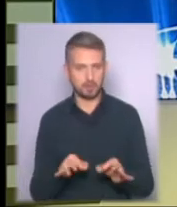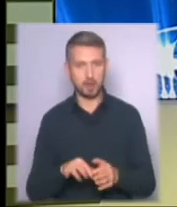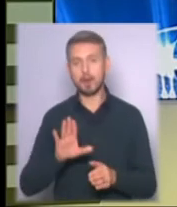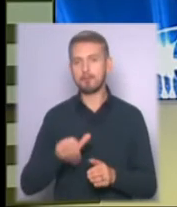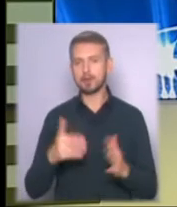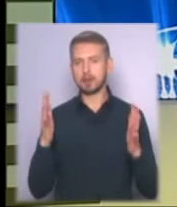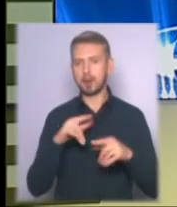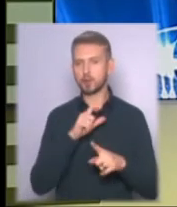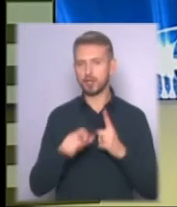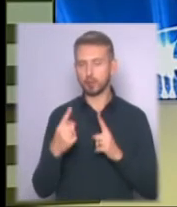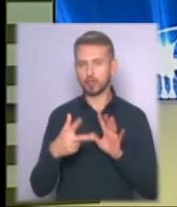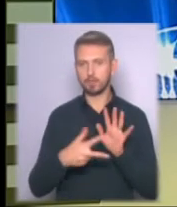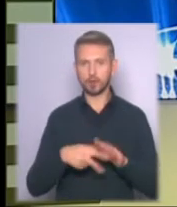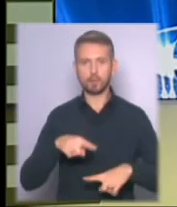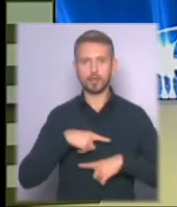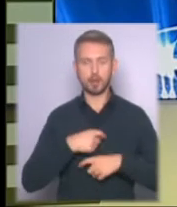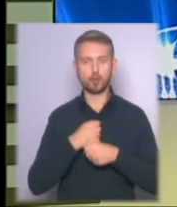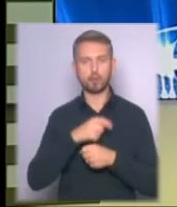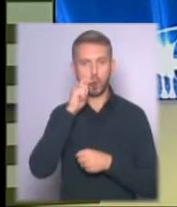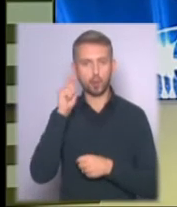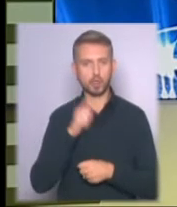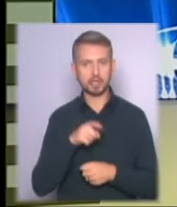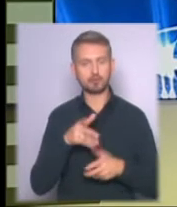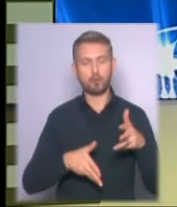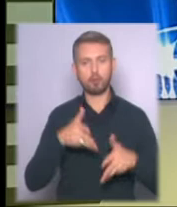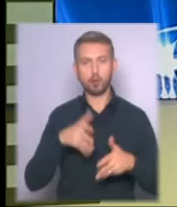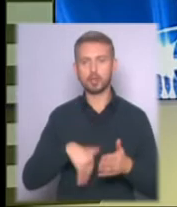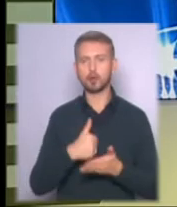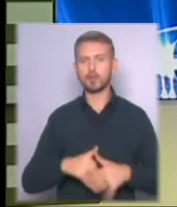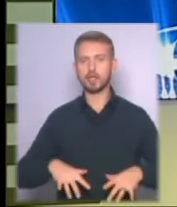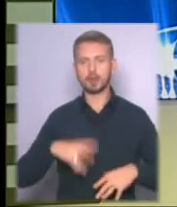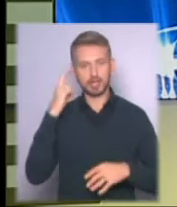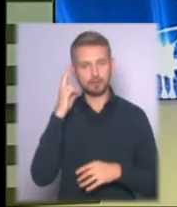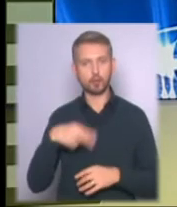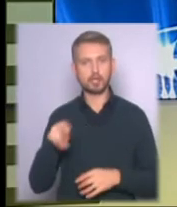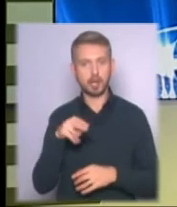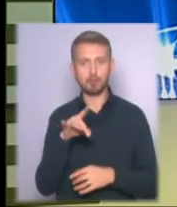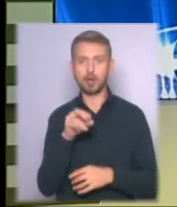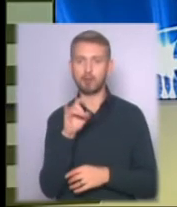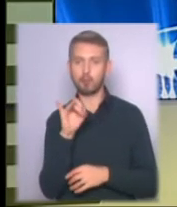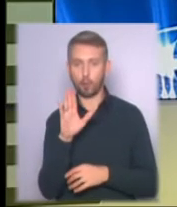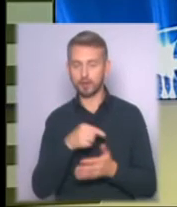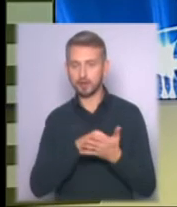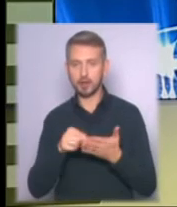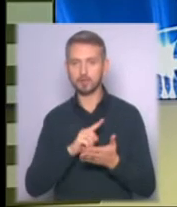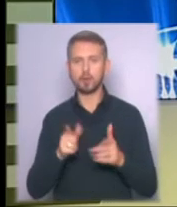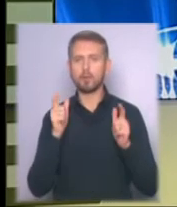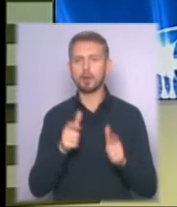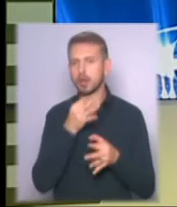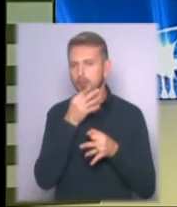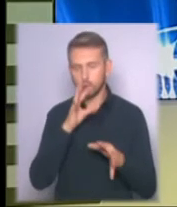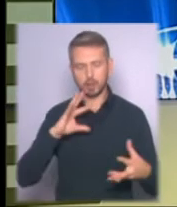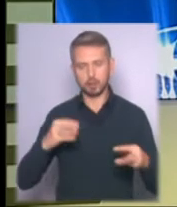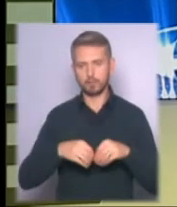матчу відповіді 1/8 фіналу Кубка України з Оболонью головний тренер київського «Динамо» Сергій Ребров зазначив, що погодиться з будь-яким